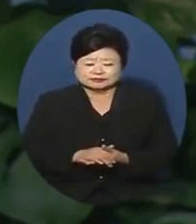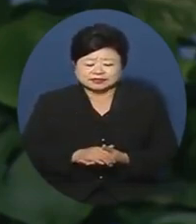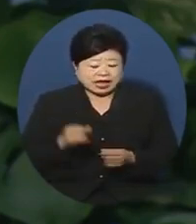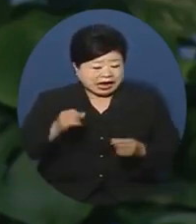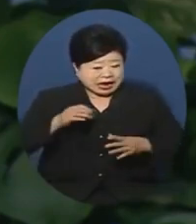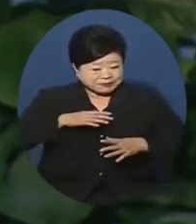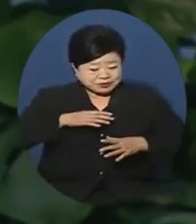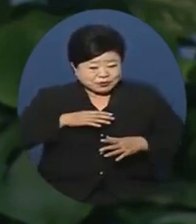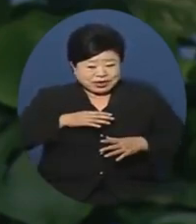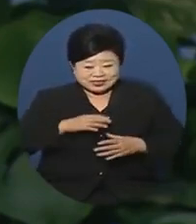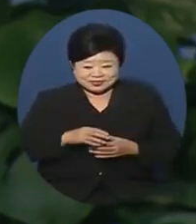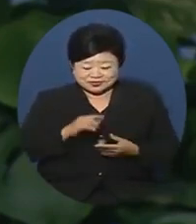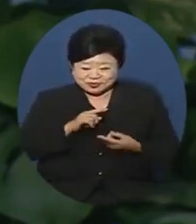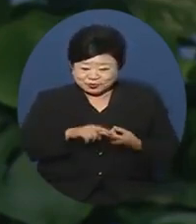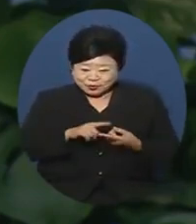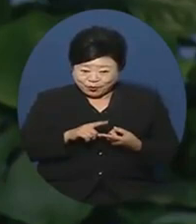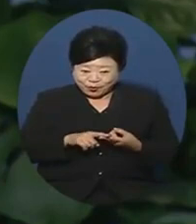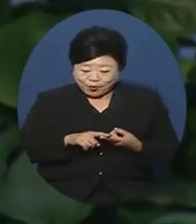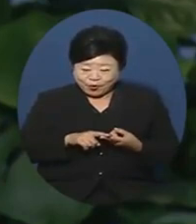깜짝 놀랄 만큼